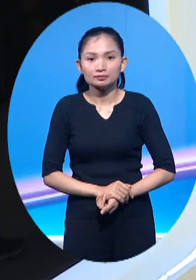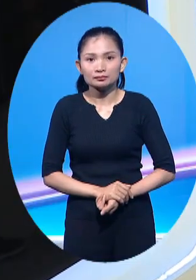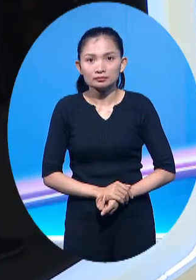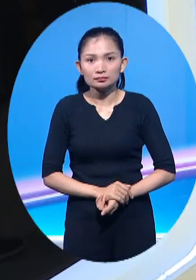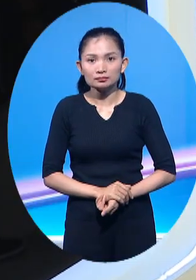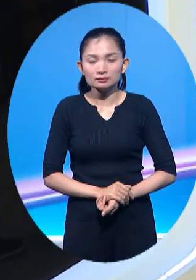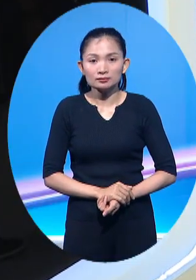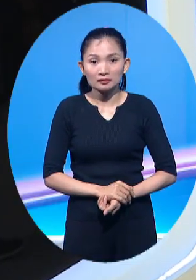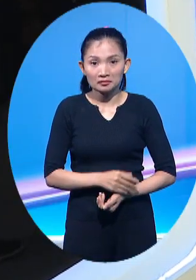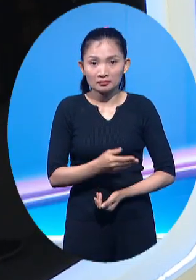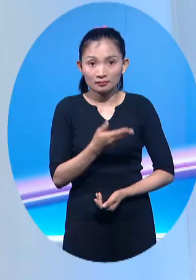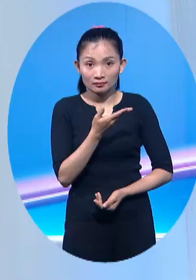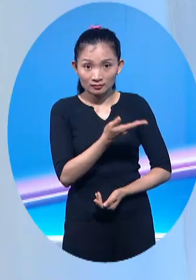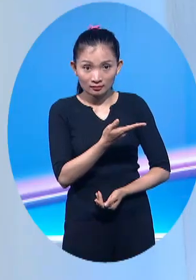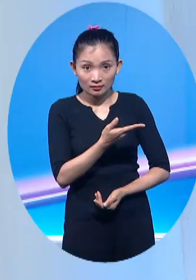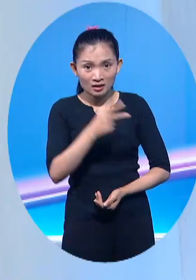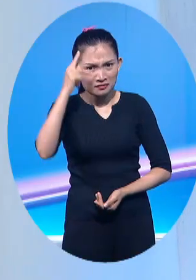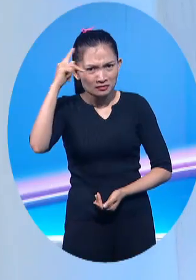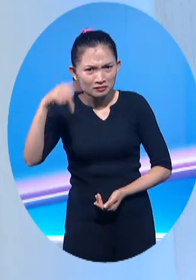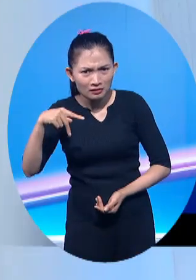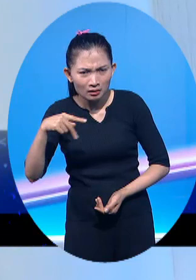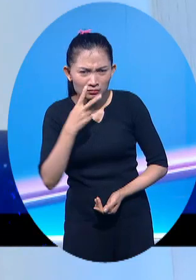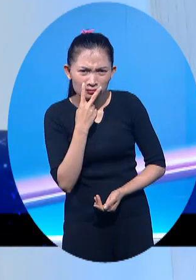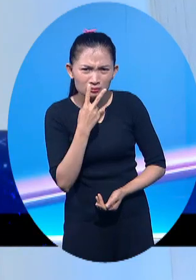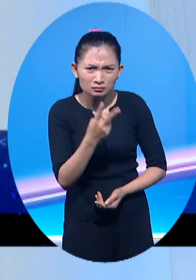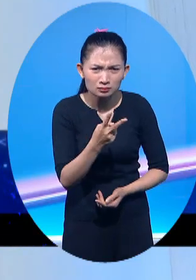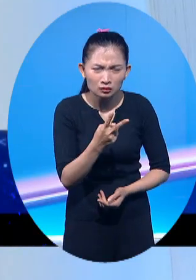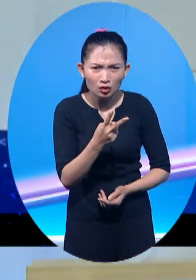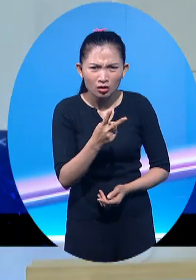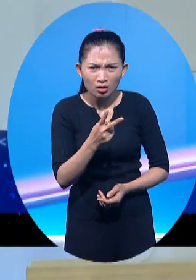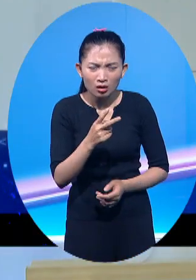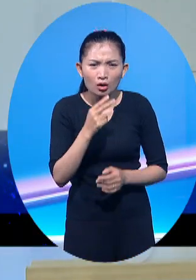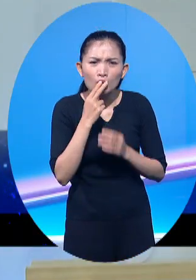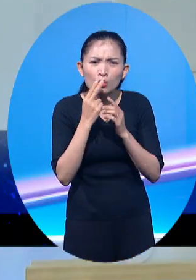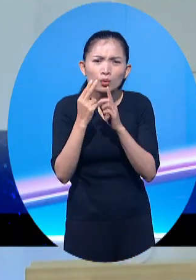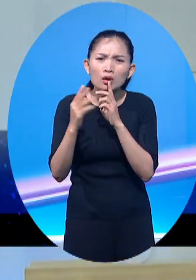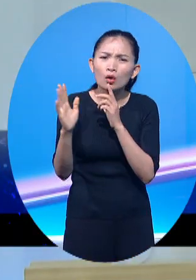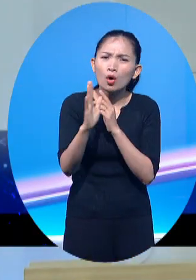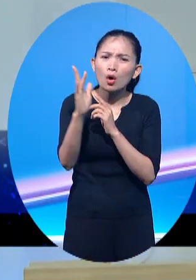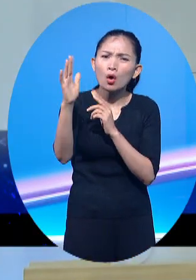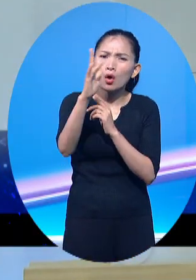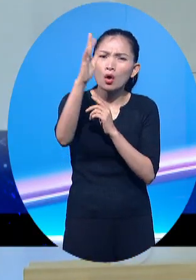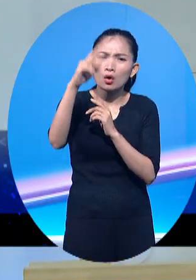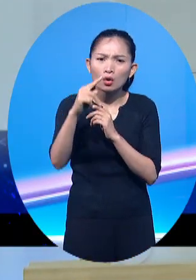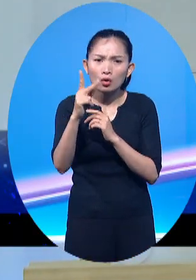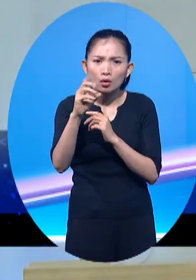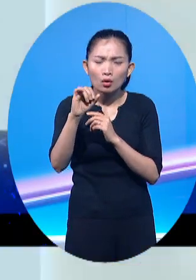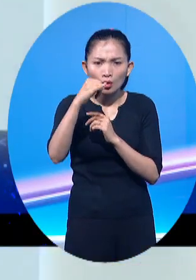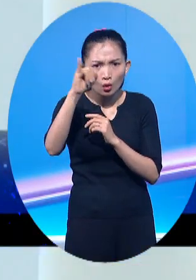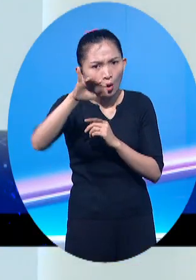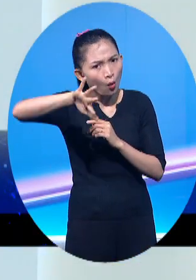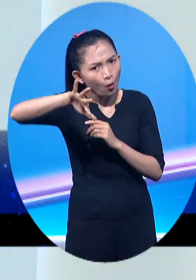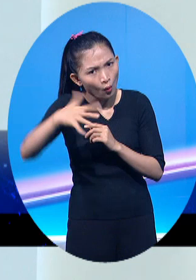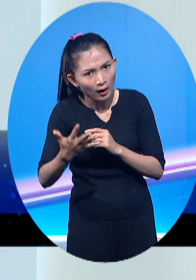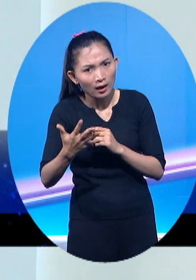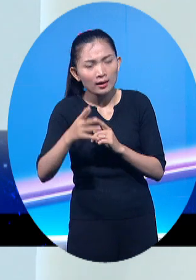Là sản phẩm báo cháy dựa trên nguyên lý theo dõi nhiệt độ và nồng độ khói Ajax Fire Protect 2, giúp đưa ra cảnh báo khi có cháy một